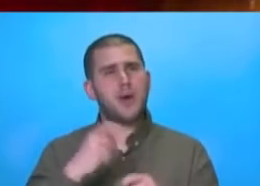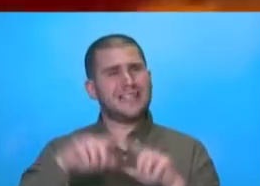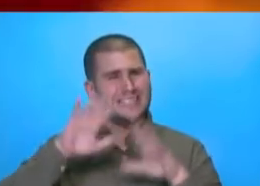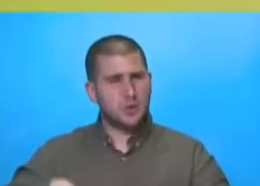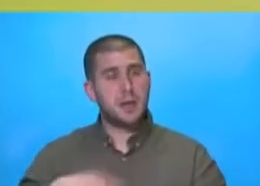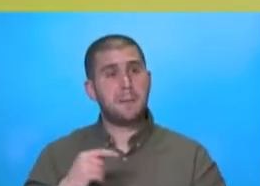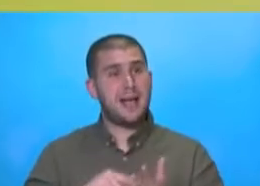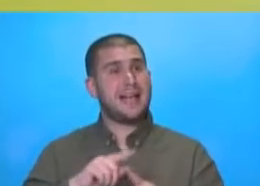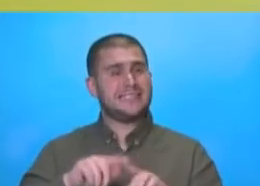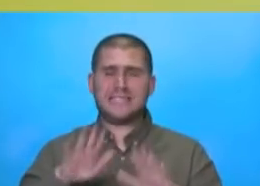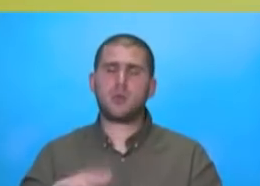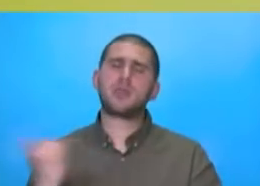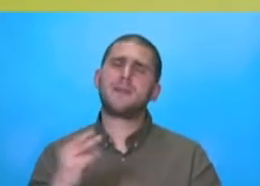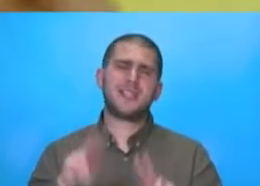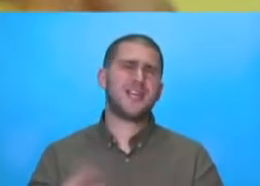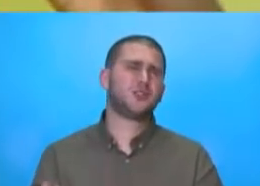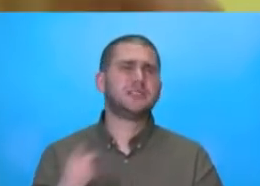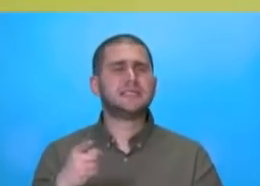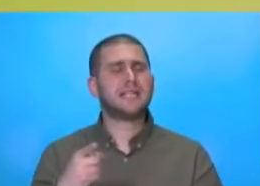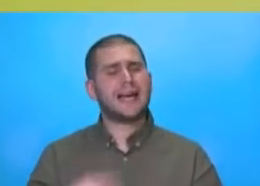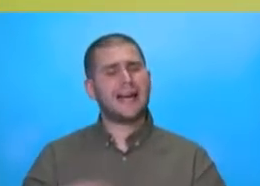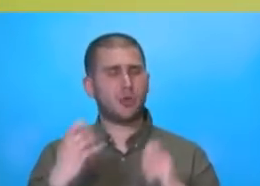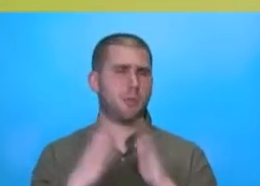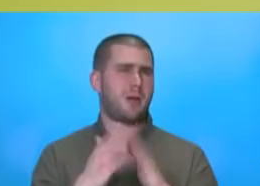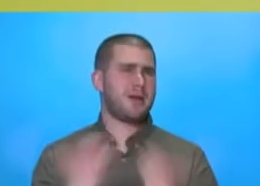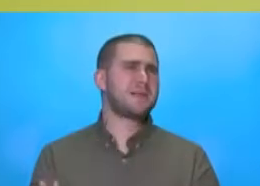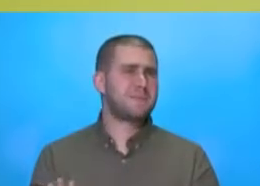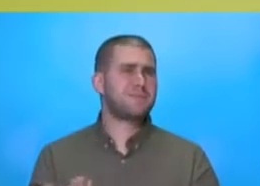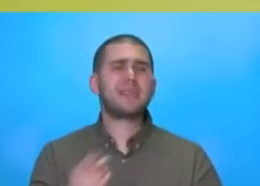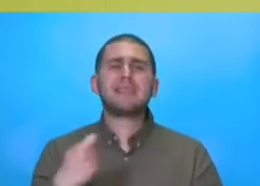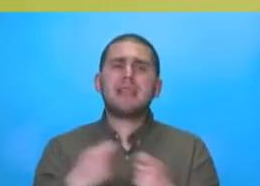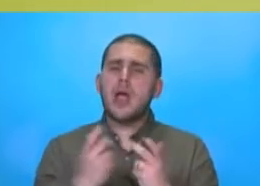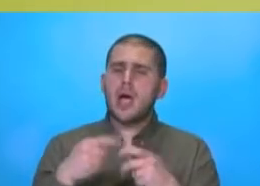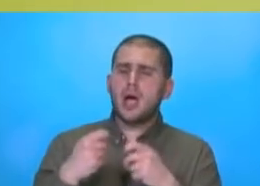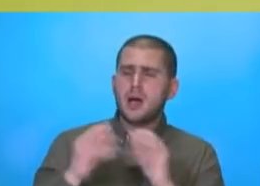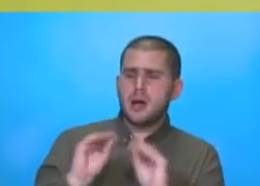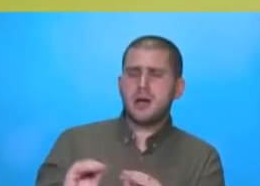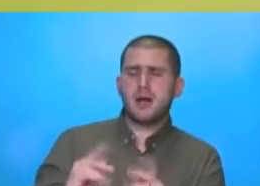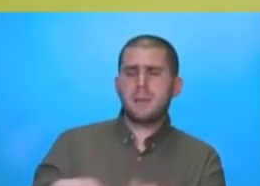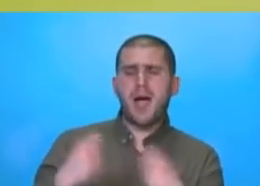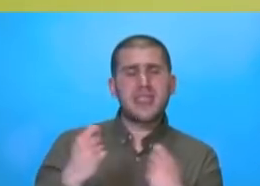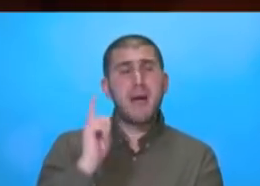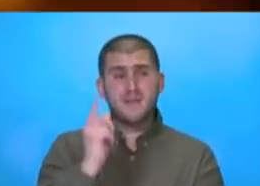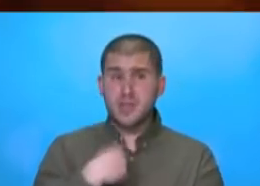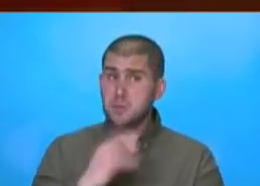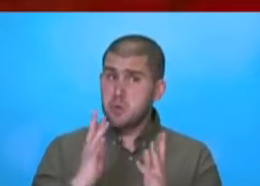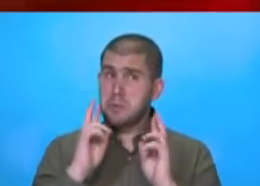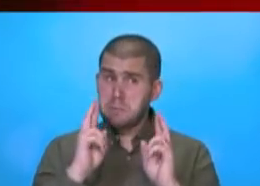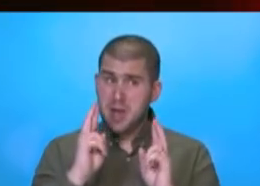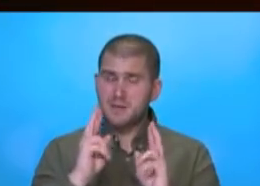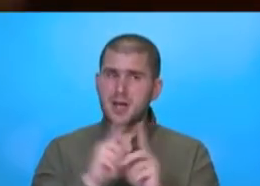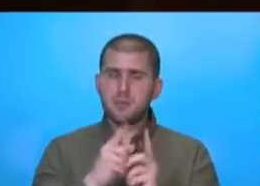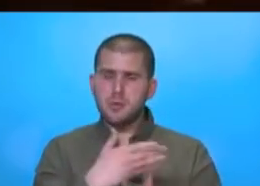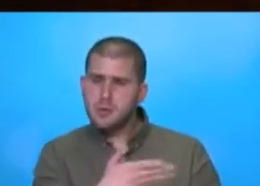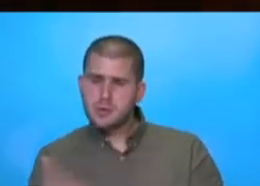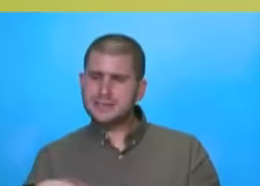תהיה. כאילו, זה עניין של חינוך מהבית. כאילו, תלוי איך מחנכים אותך, אבל אני ממש מקווה שזה יפתח דלת,